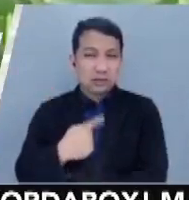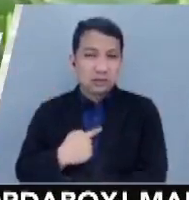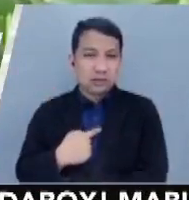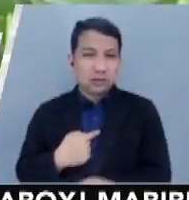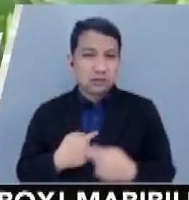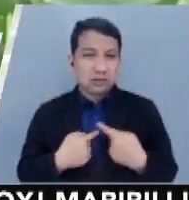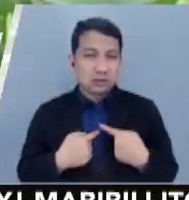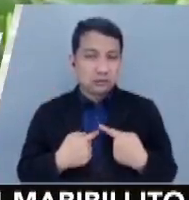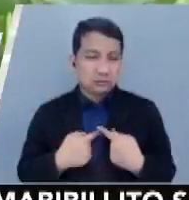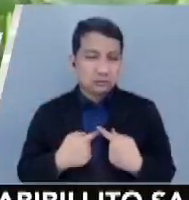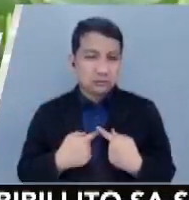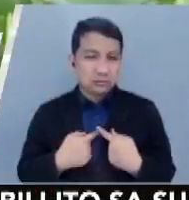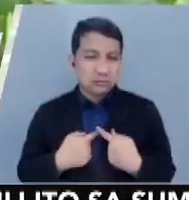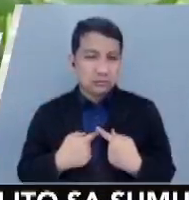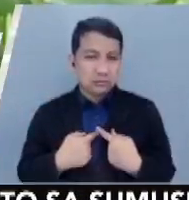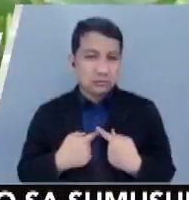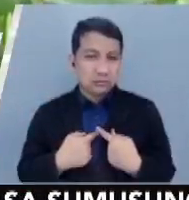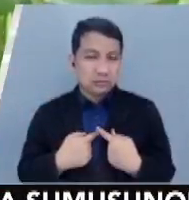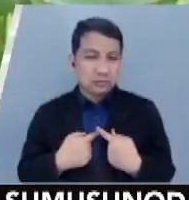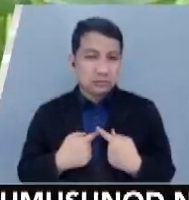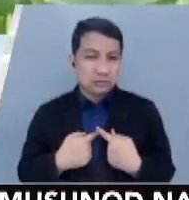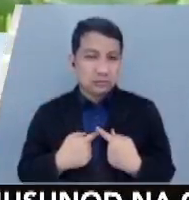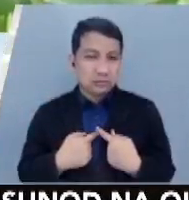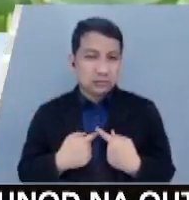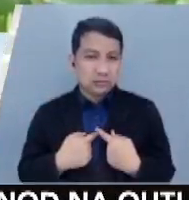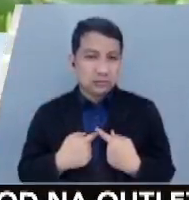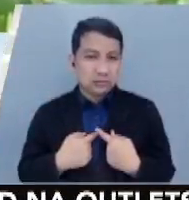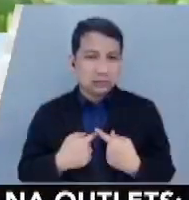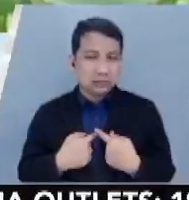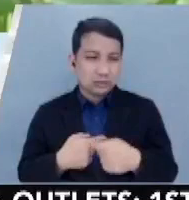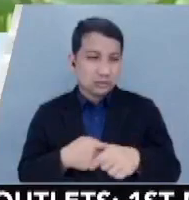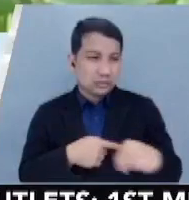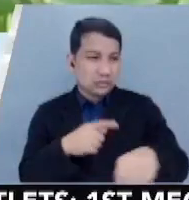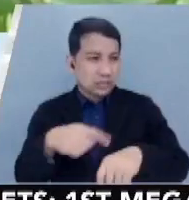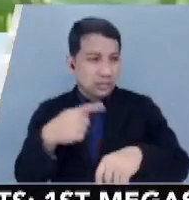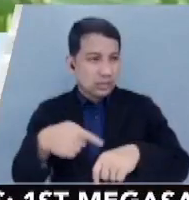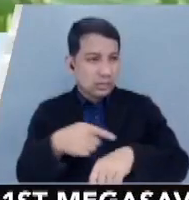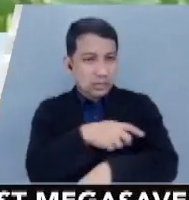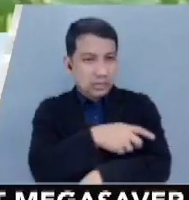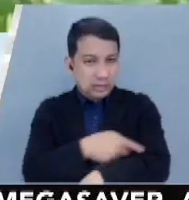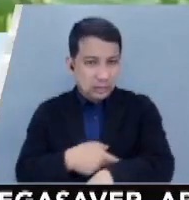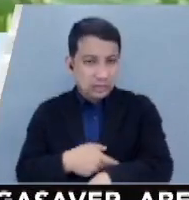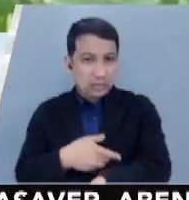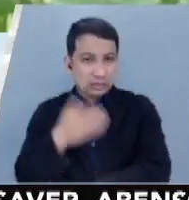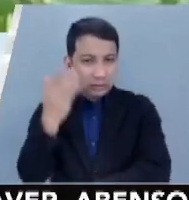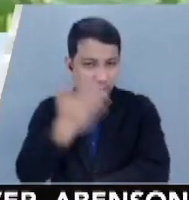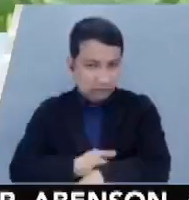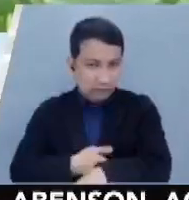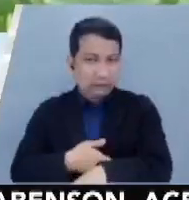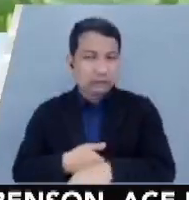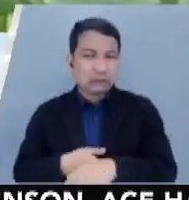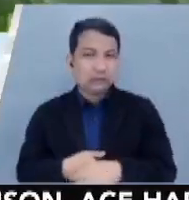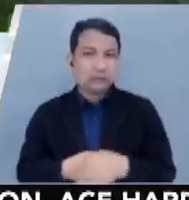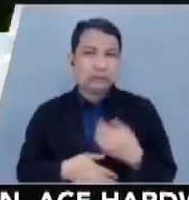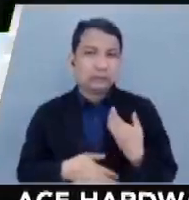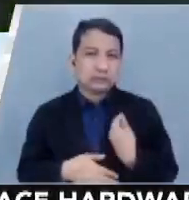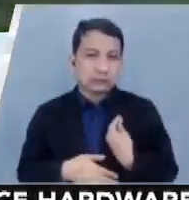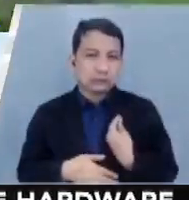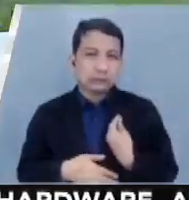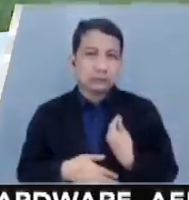ang gikaon sa thresher, gikain ng thresher. Tapos pati ka aning kamay nagtakot, muntik ko na